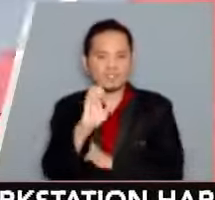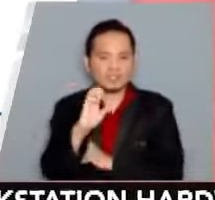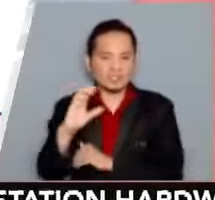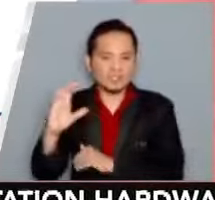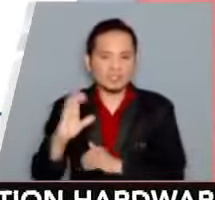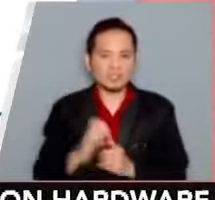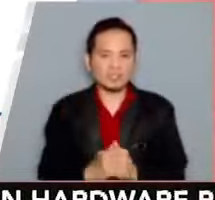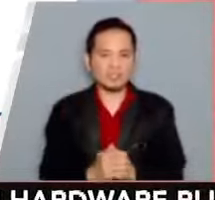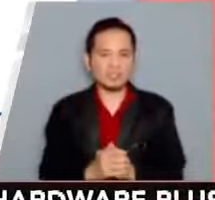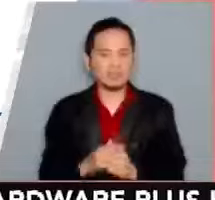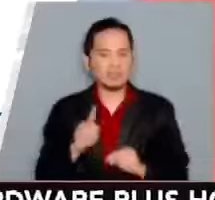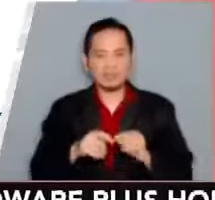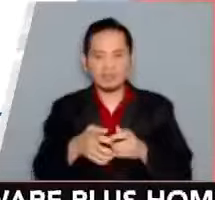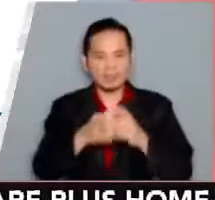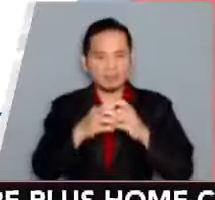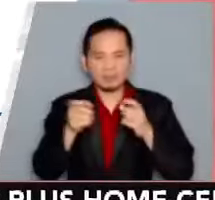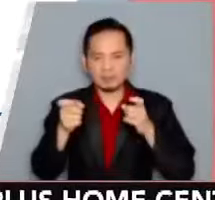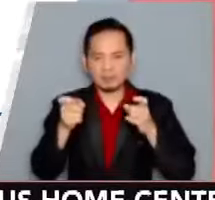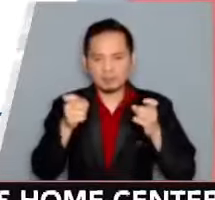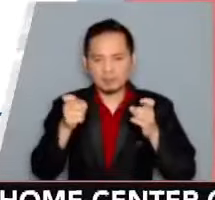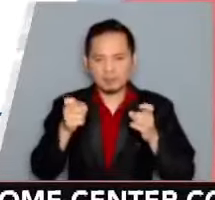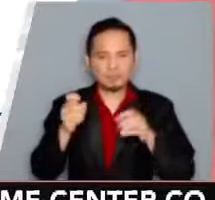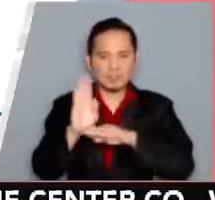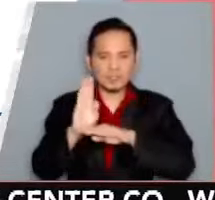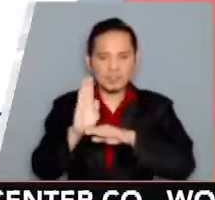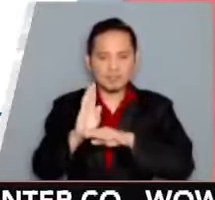ign lon to